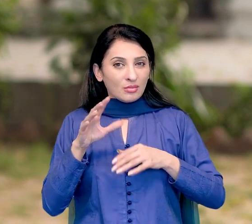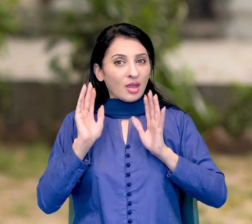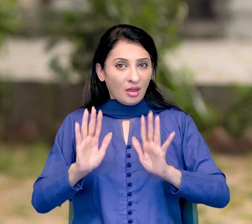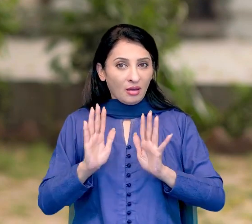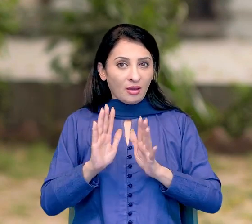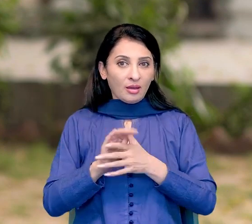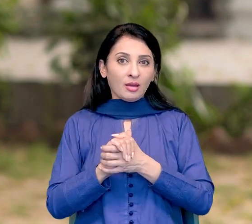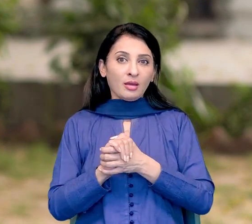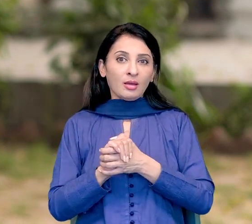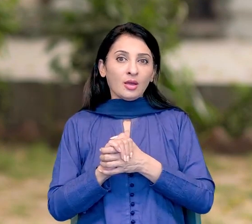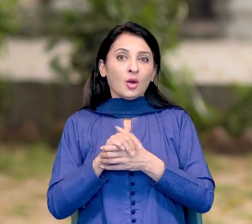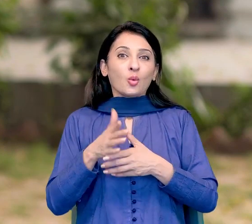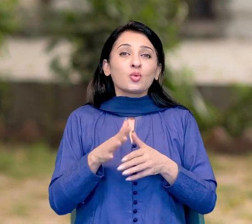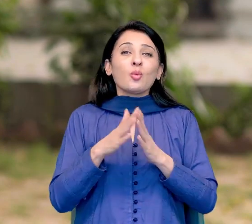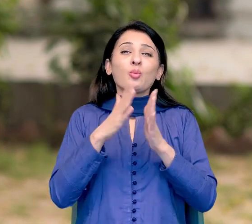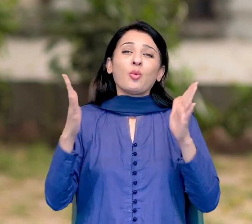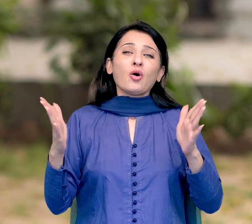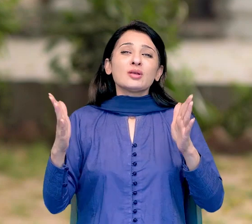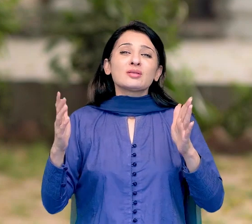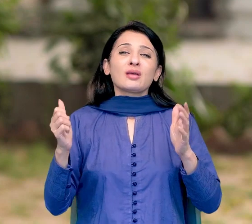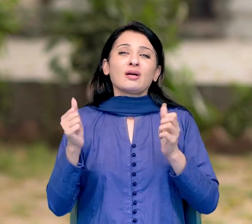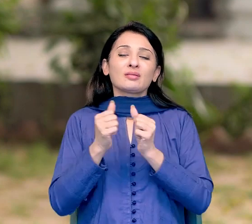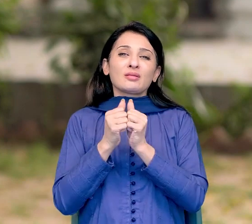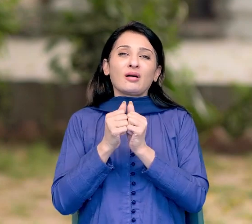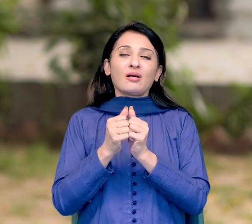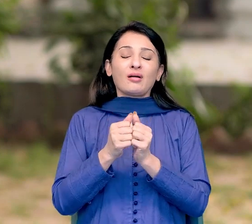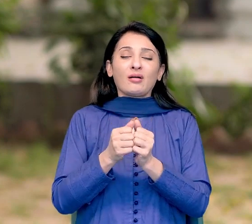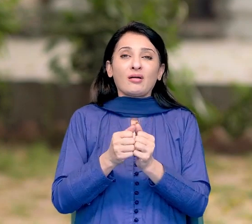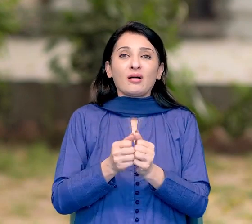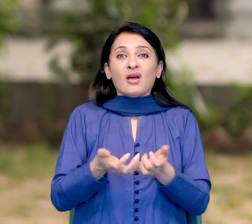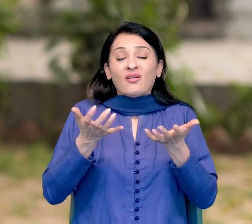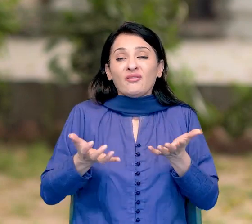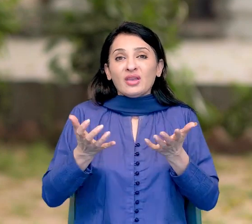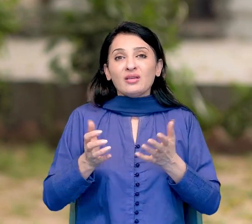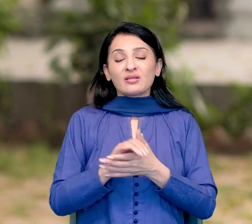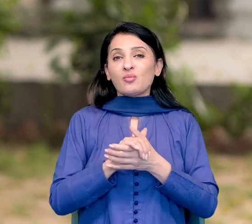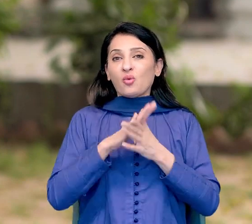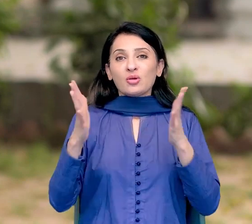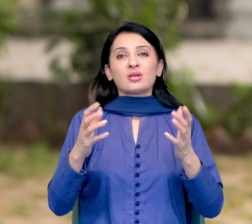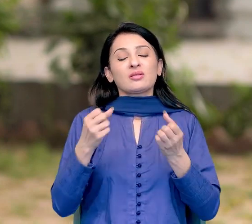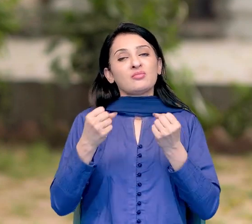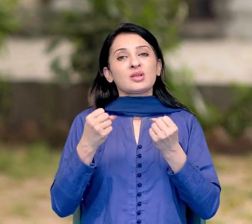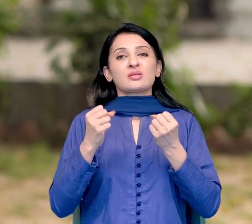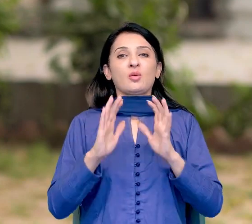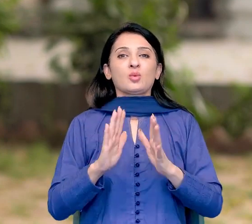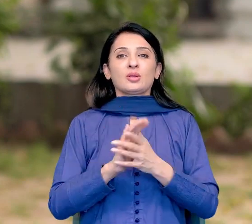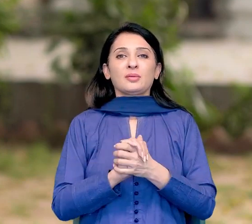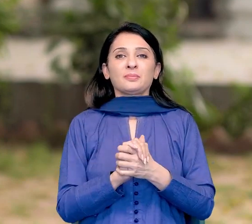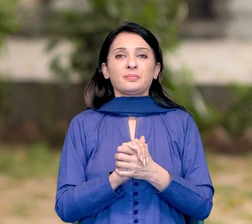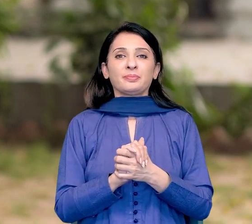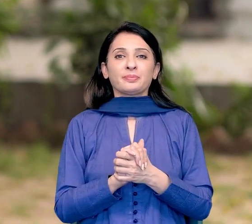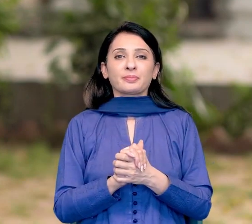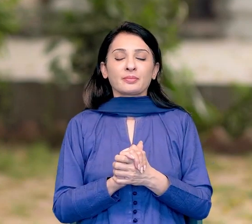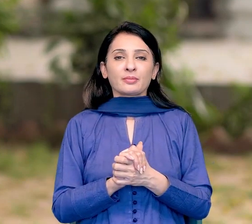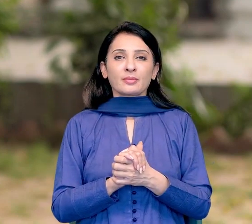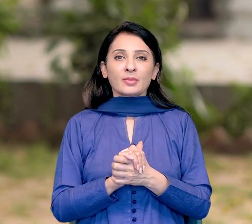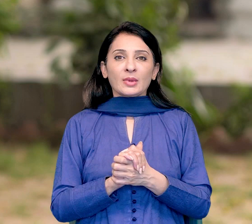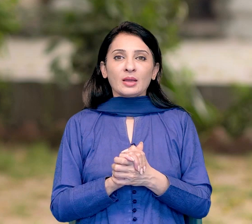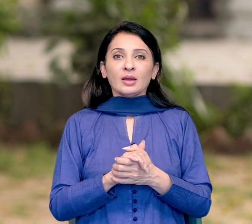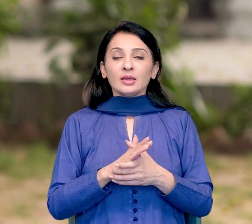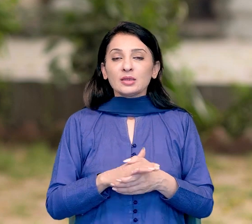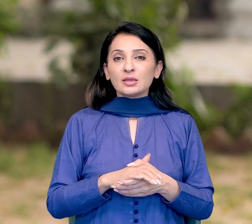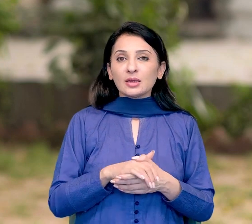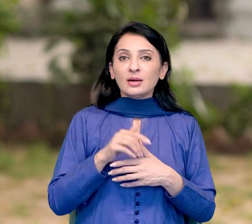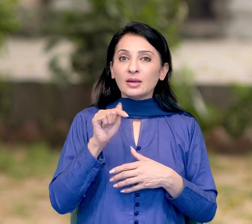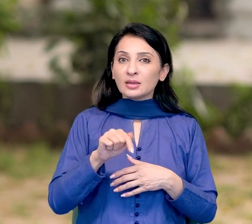extreme risk of a lot of overweight issues. Those are people who might regain weight even after bariatric surgery.